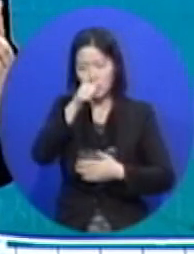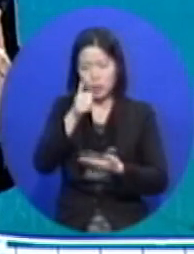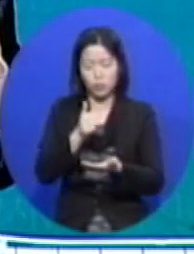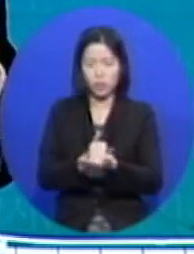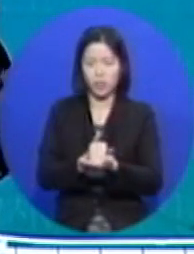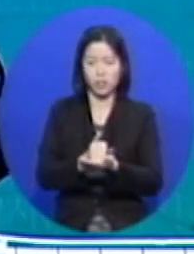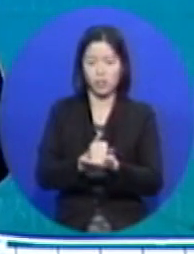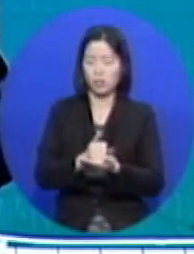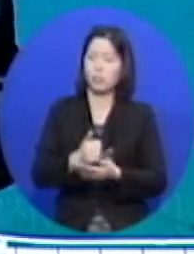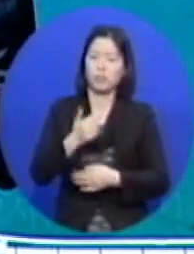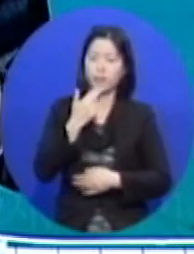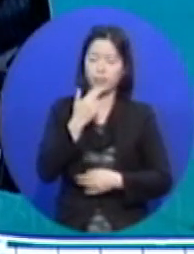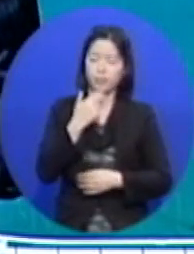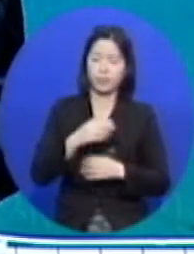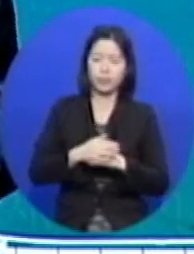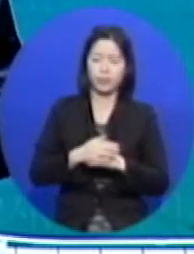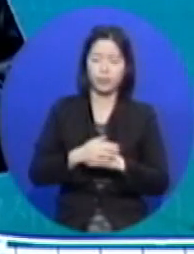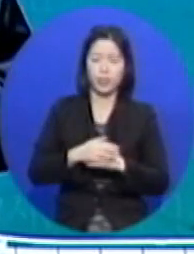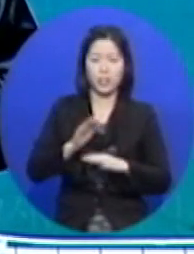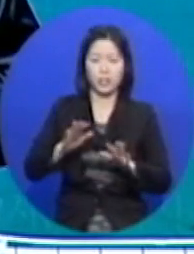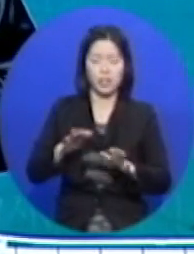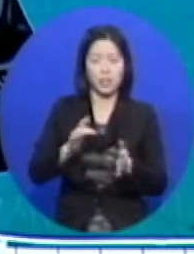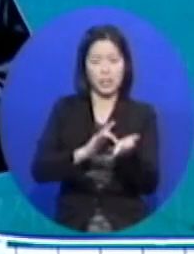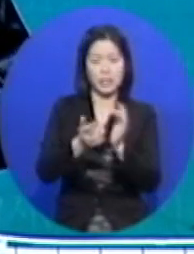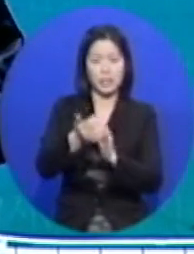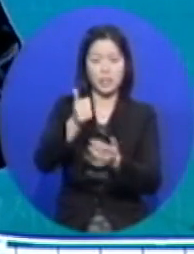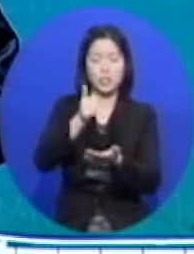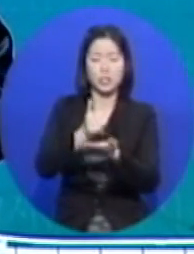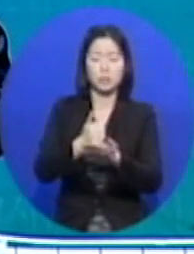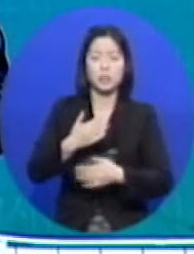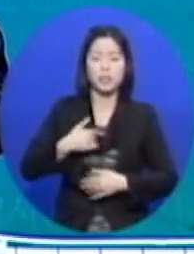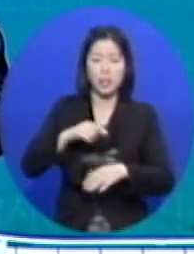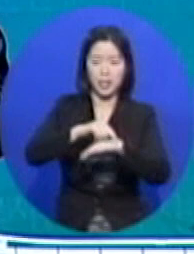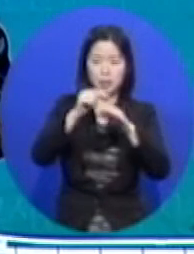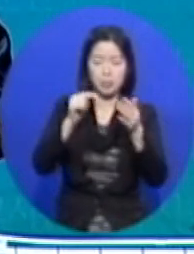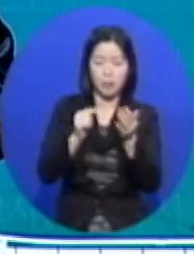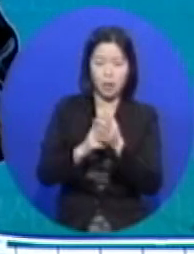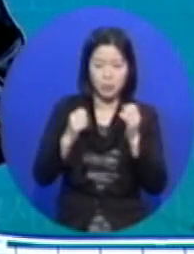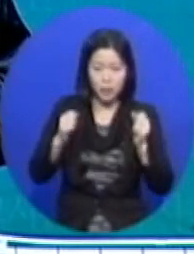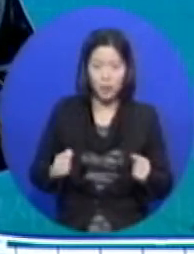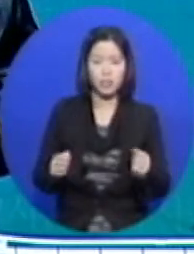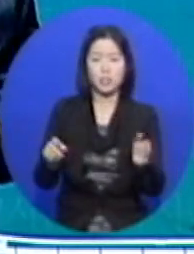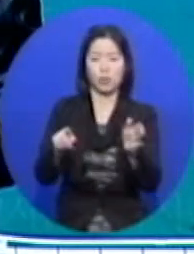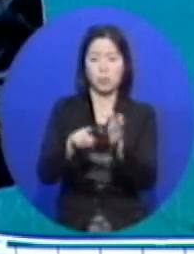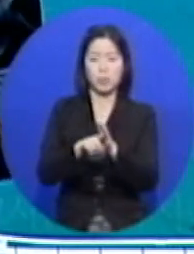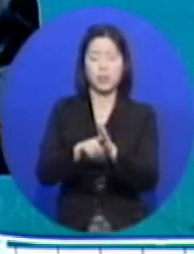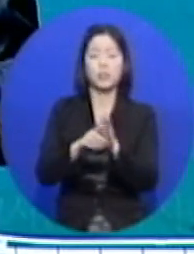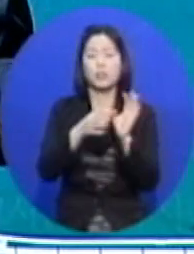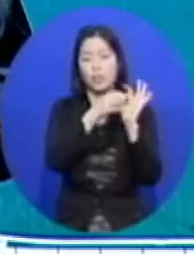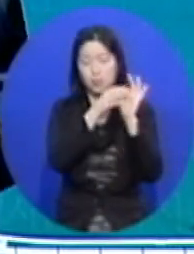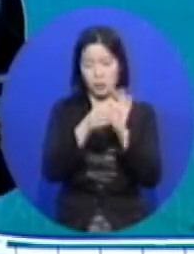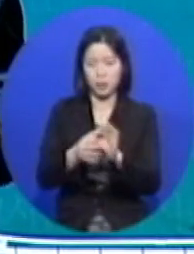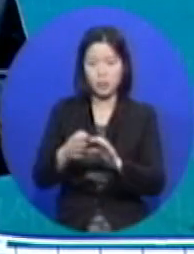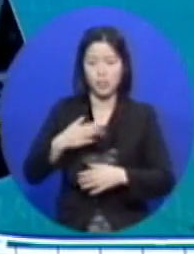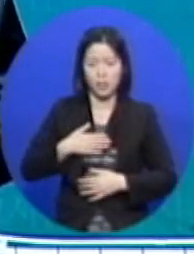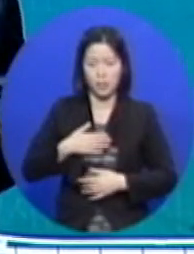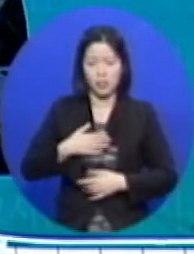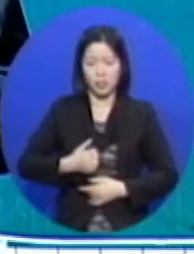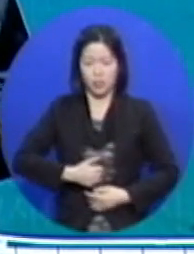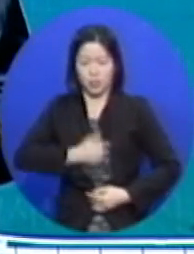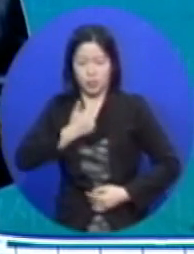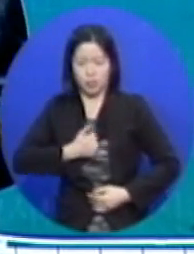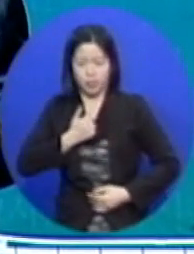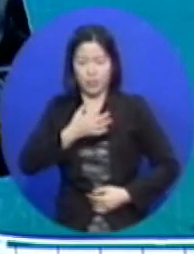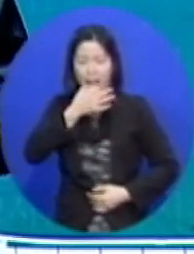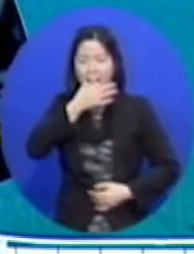그런데 실제로 내가 예수님이 내 마음이 계시다고 믿는다 면서 내가 혈기 욕심